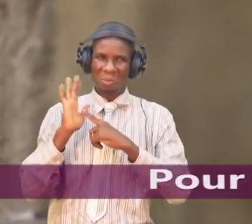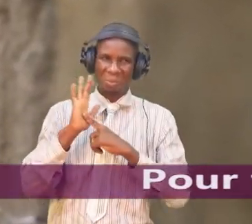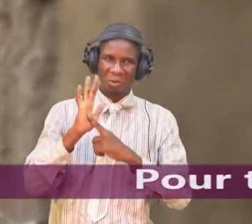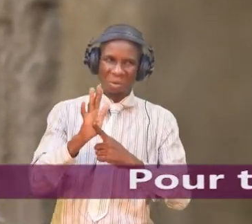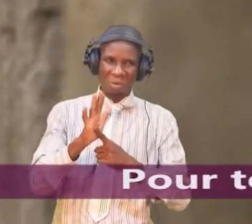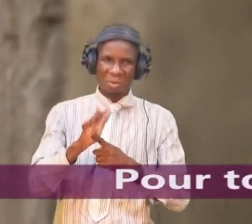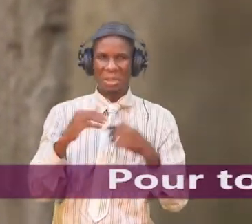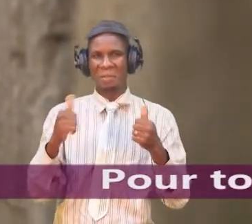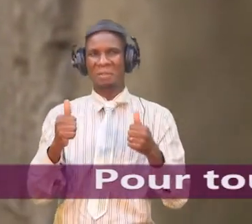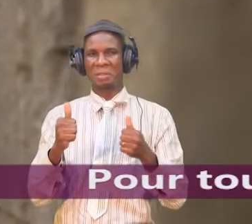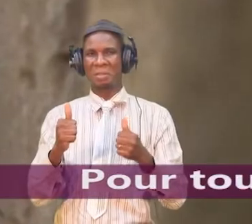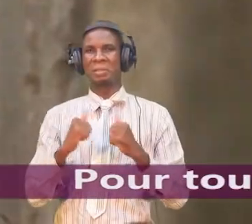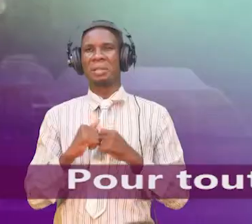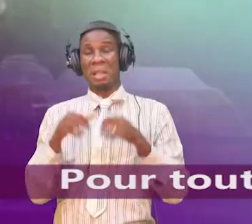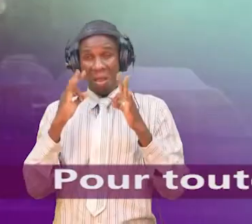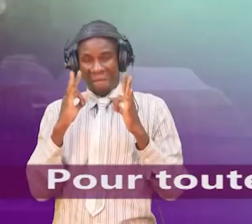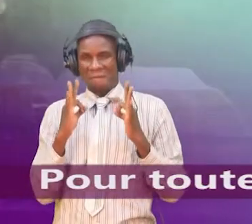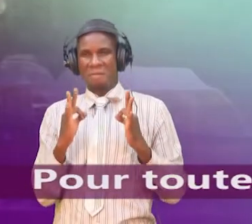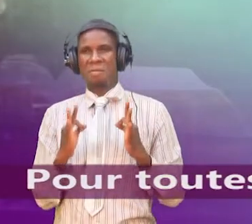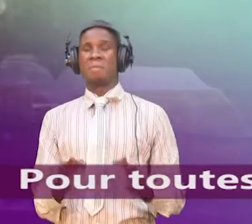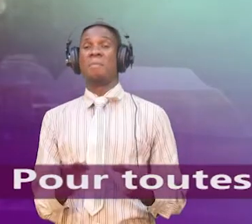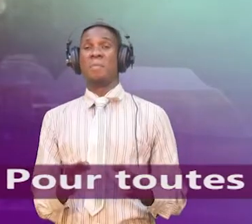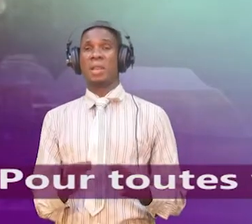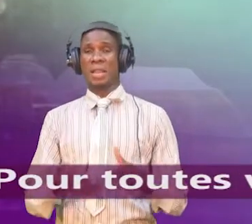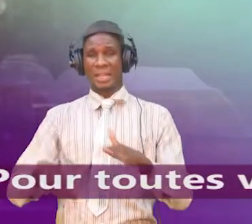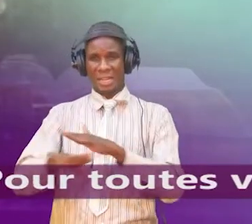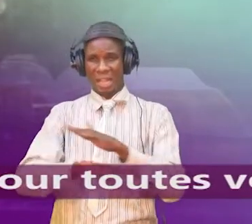na oyo bazali ko sosolisa lokola lobiko.